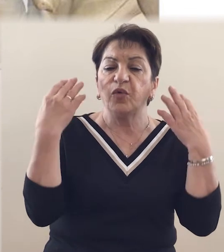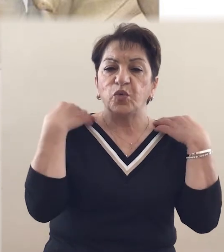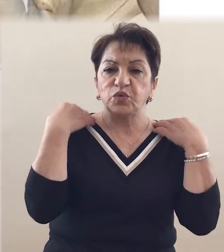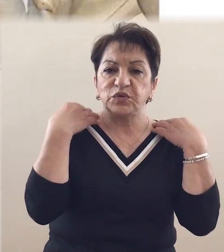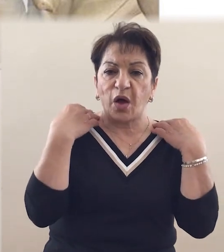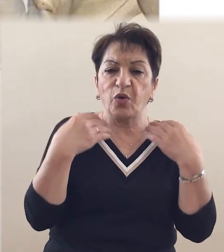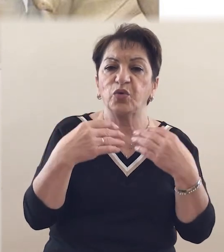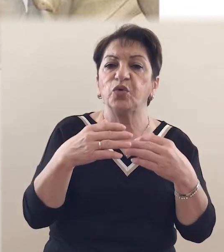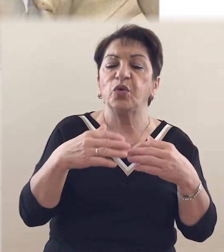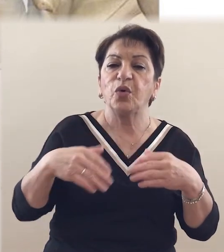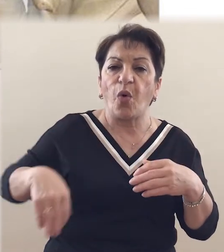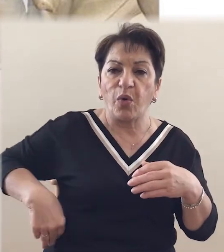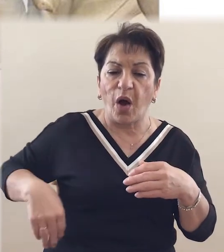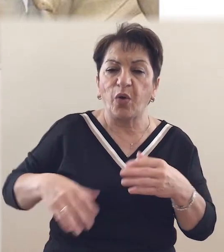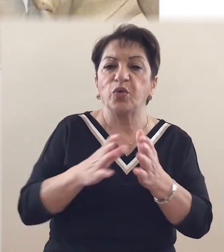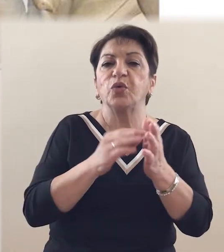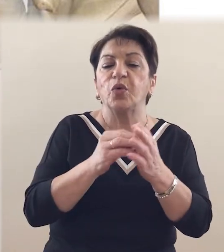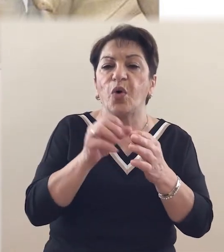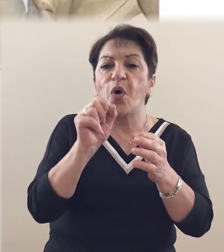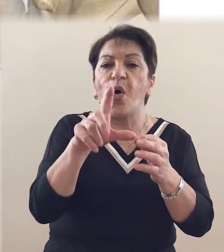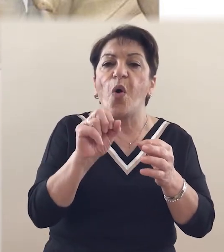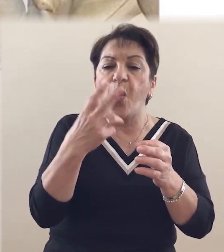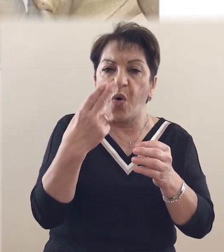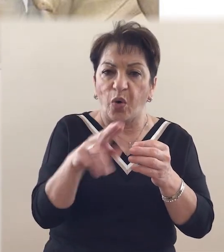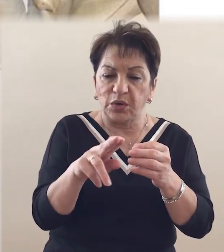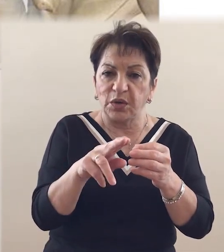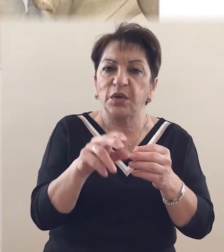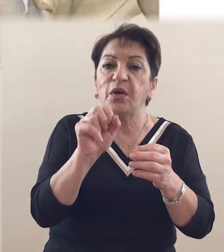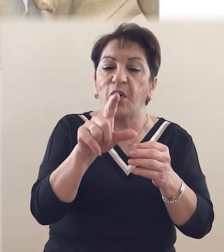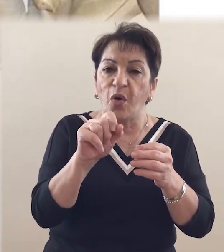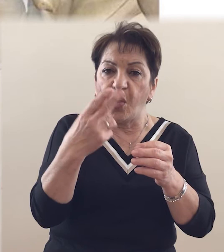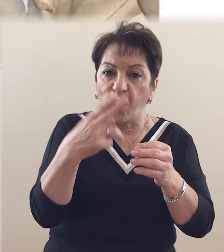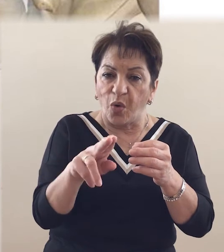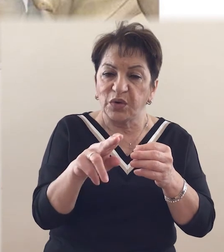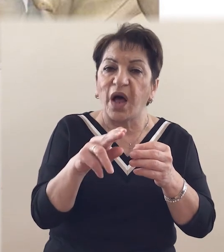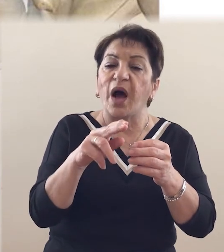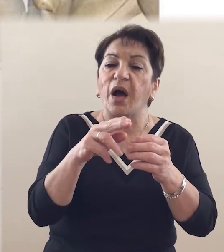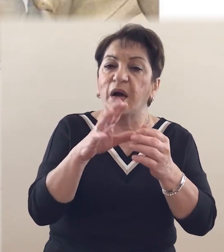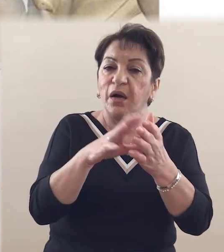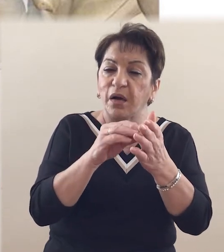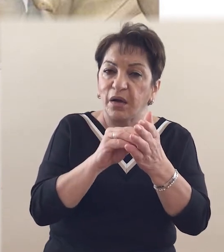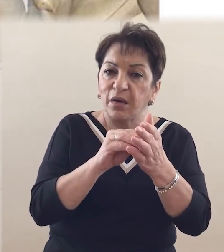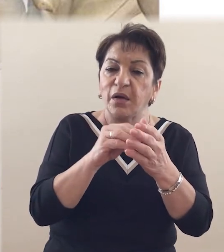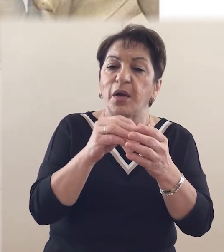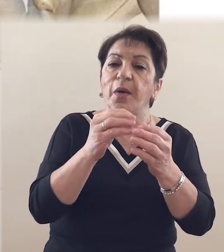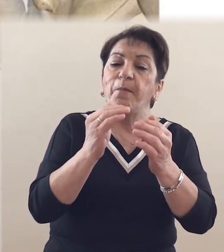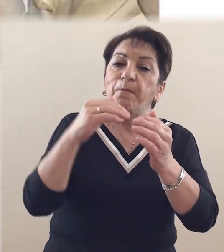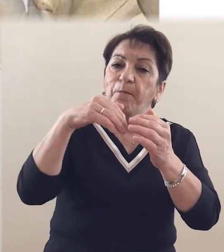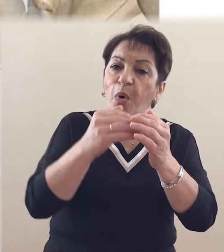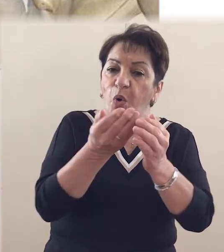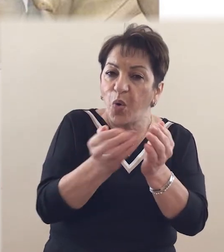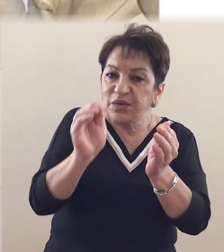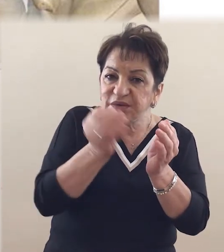կամ կոնքագոտու հոդերը։ Հոդը կազմող ոսկրերից մեկն ունի հոդագլխիկ, իսկ մյուսը հոդափոսիկ։